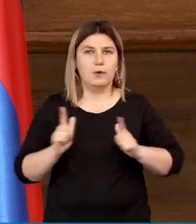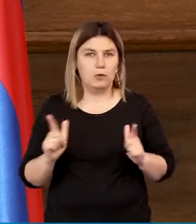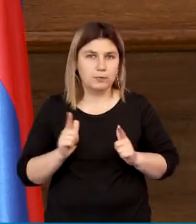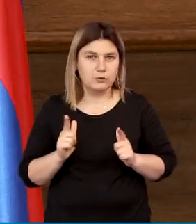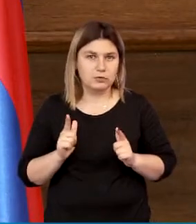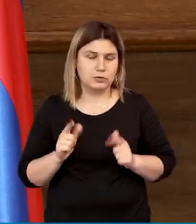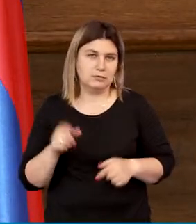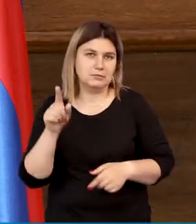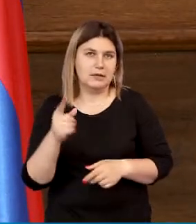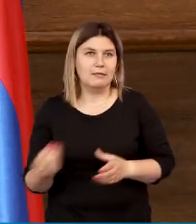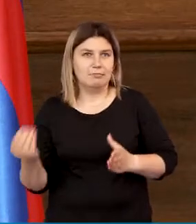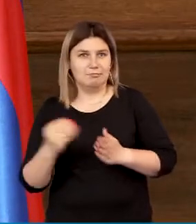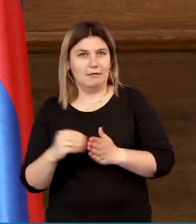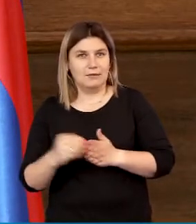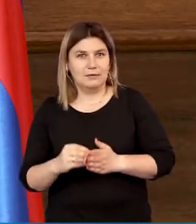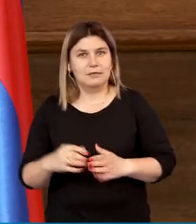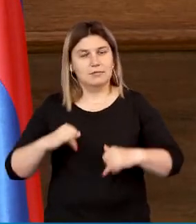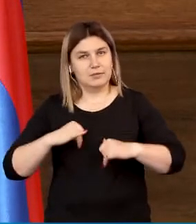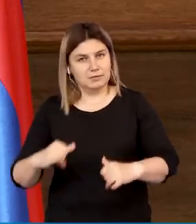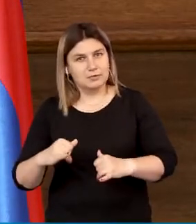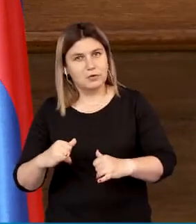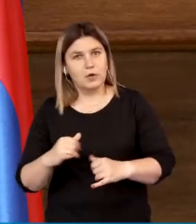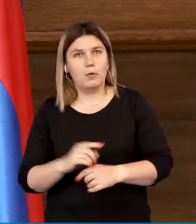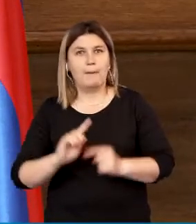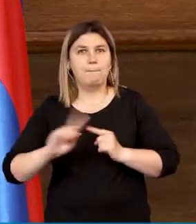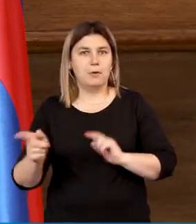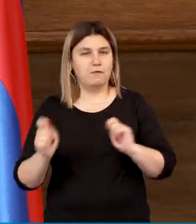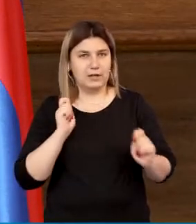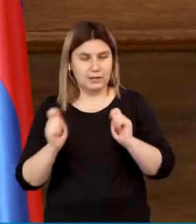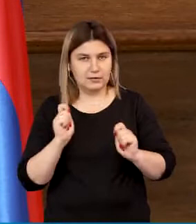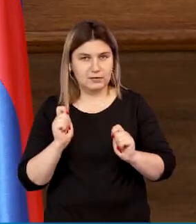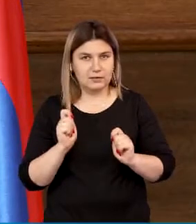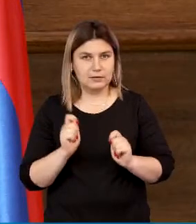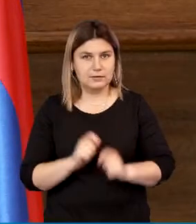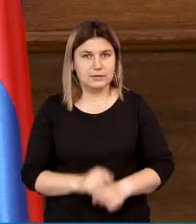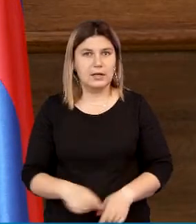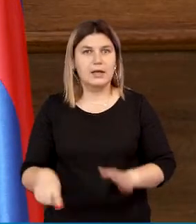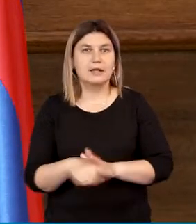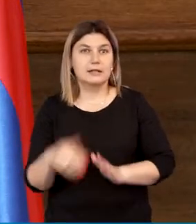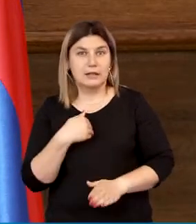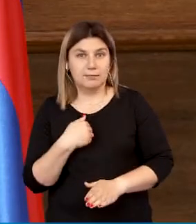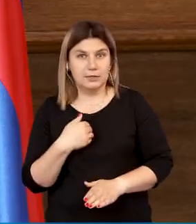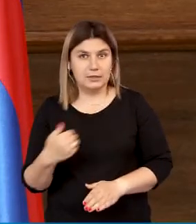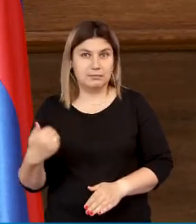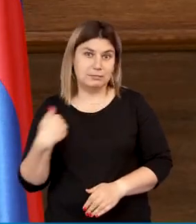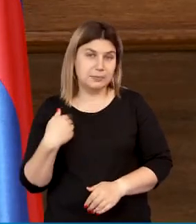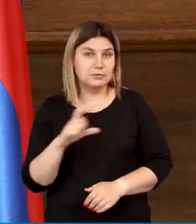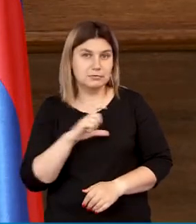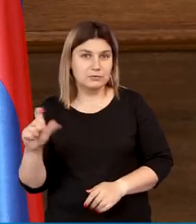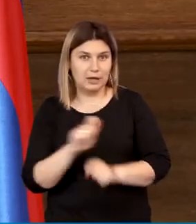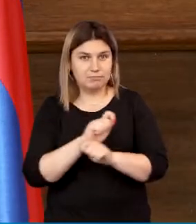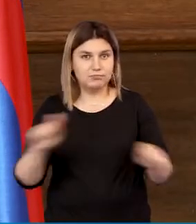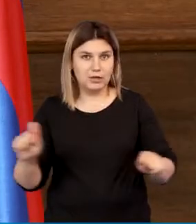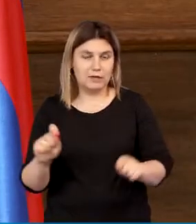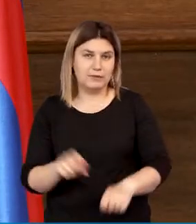ładowania akumulatorów na ten okres powakacyjny. Dla mnie niestety był to też czas przerwy dłuższej